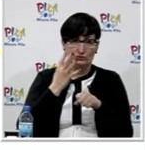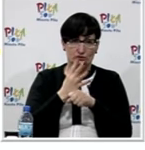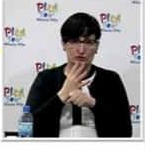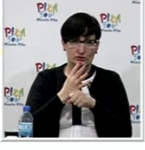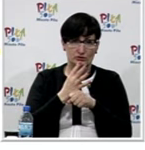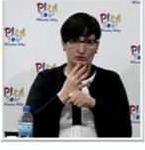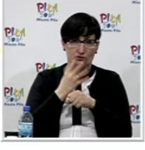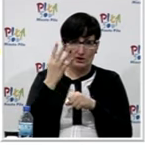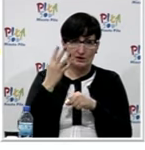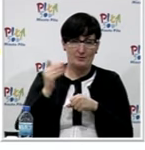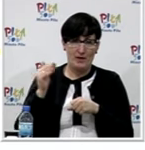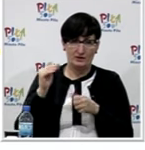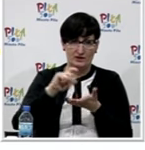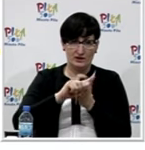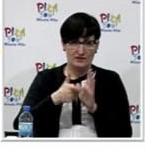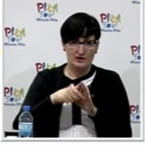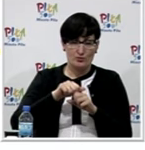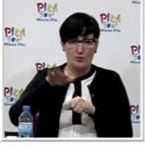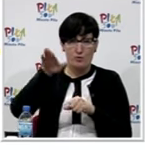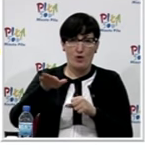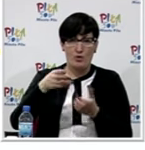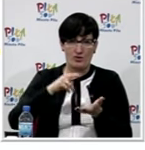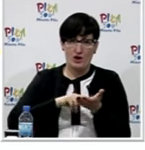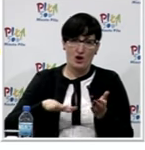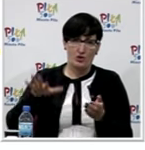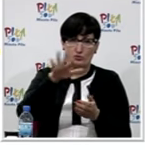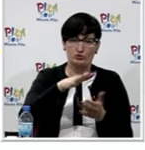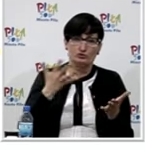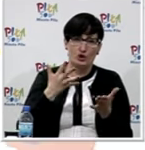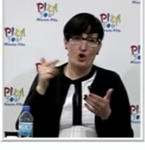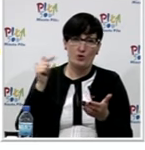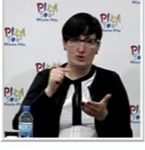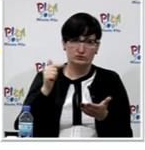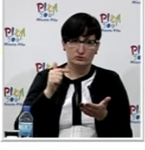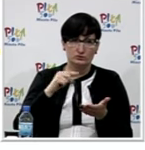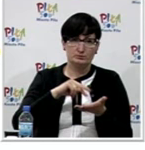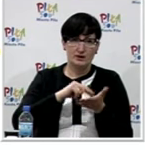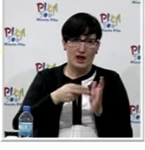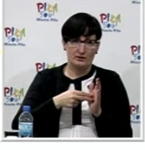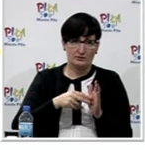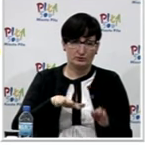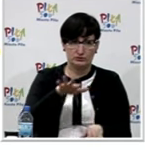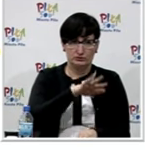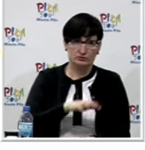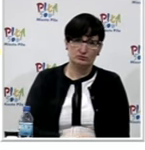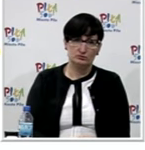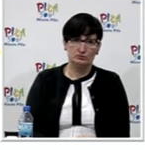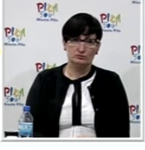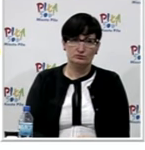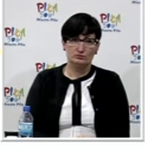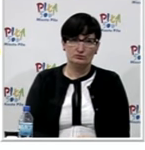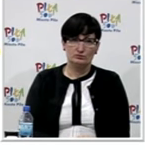264 m², a położona jest na obszarze, na którym obowiązują ustalenia miejscowego planu zagospodarowania przestrzennego. Teren